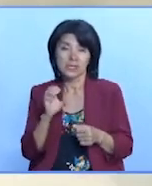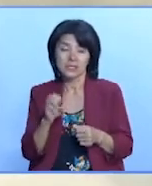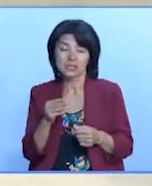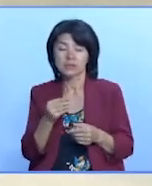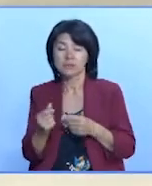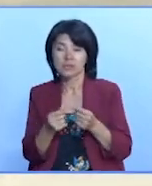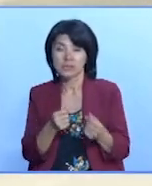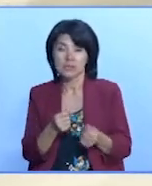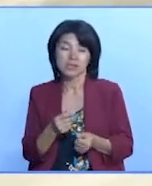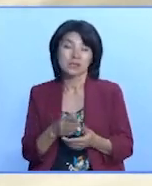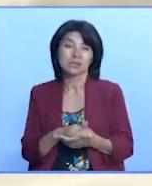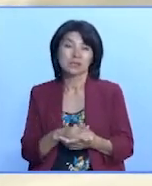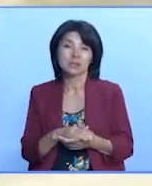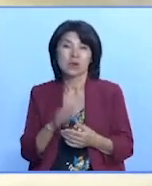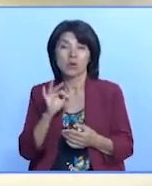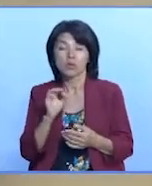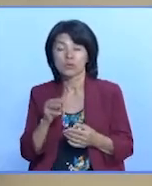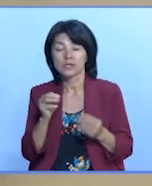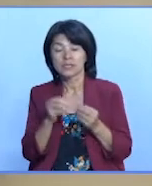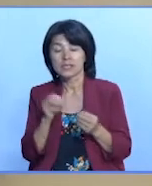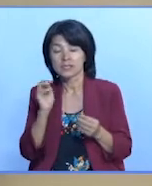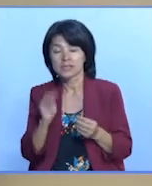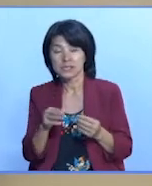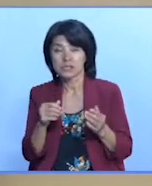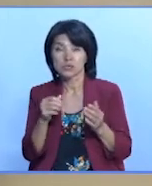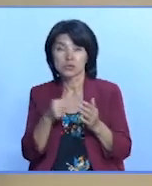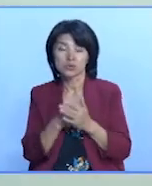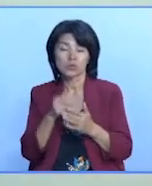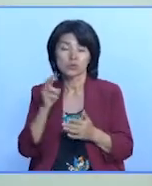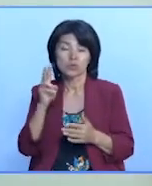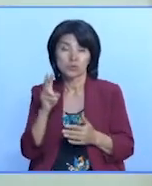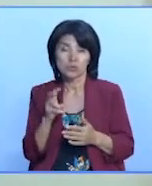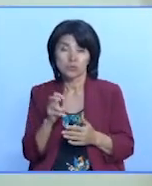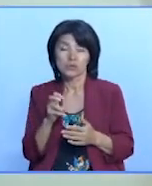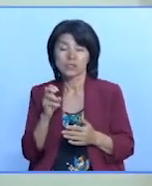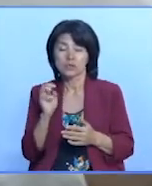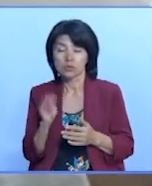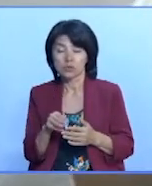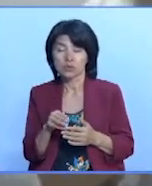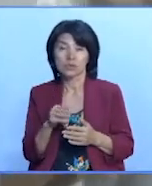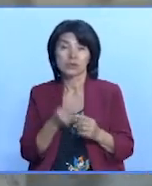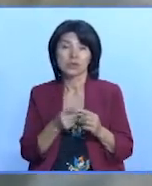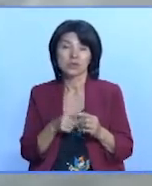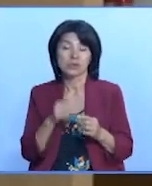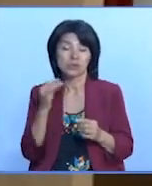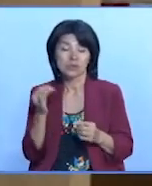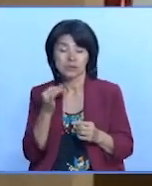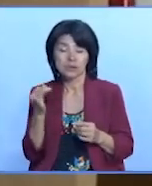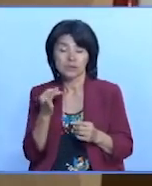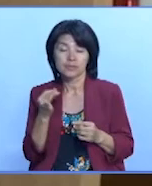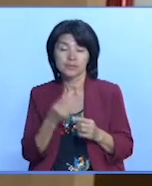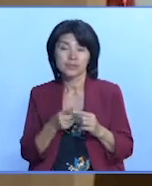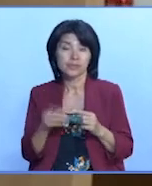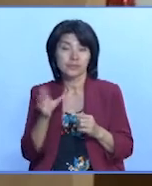центра. Стоимость варьируется от 10 200 до 16 880 тенге. Процесс включает в себя забор мазка из полости рта